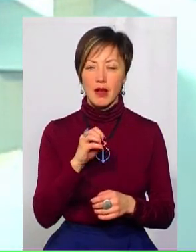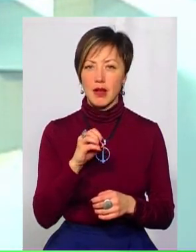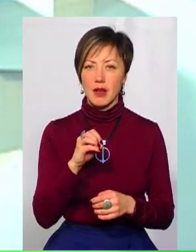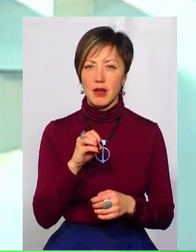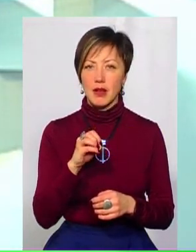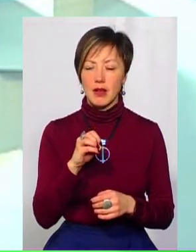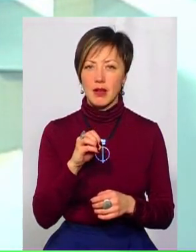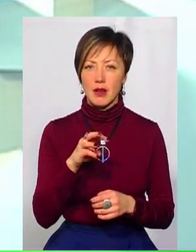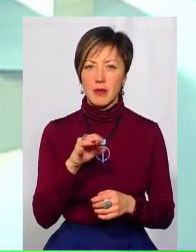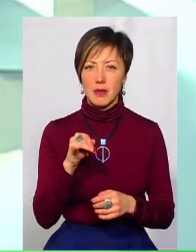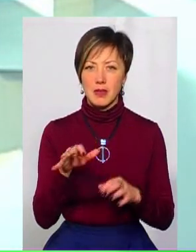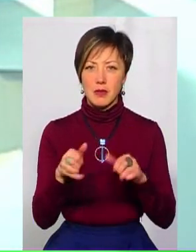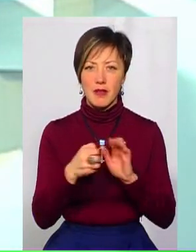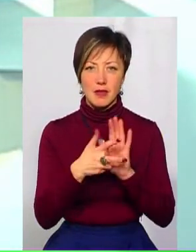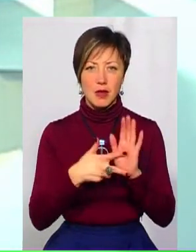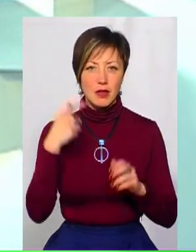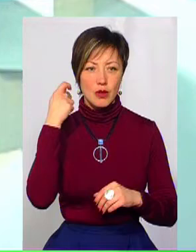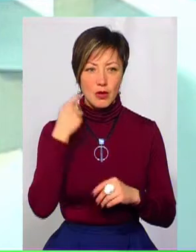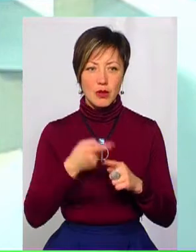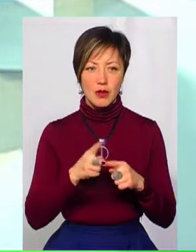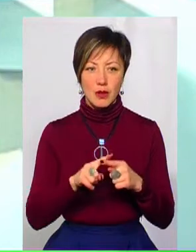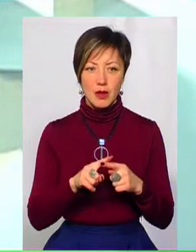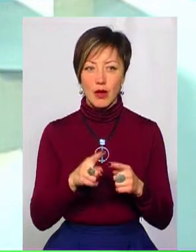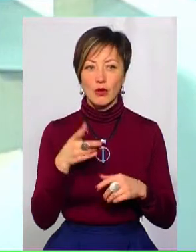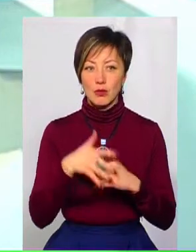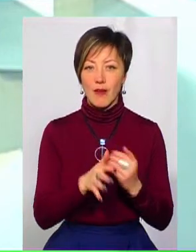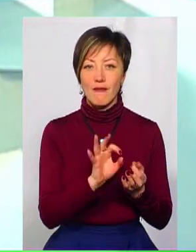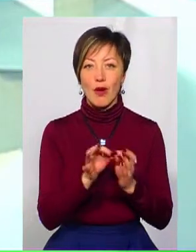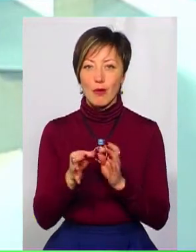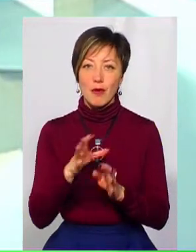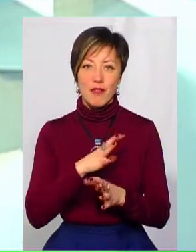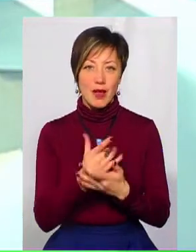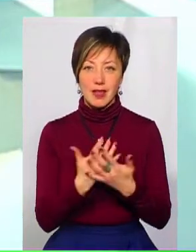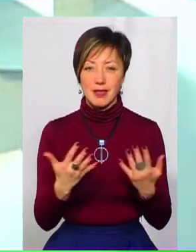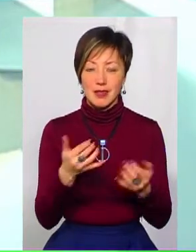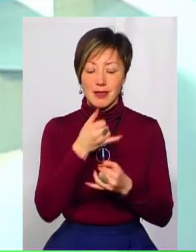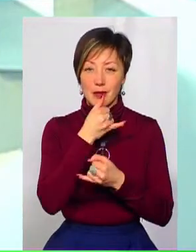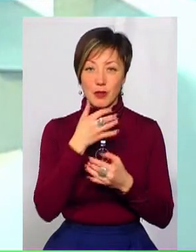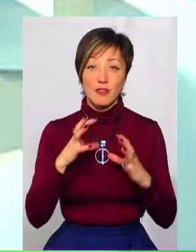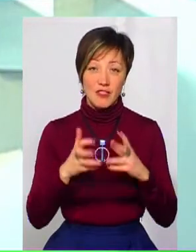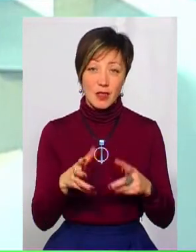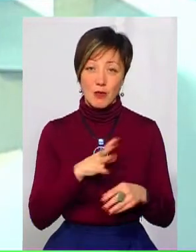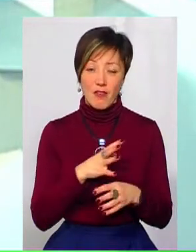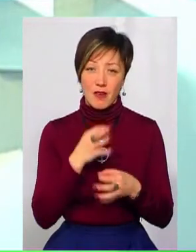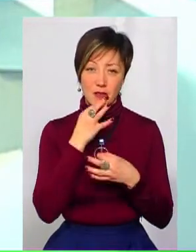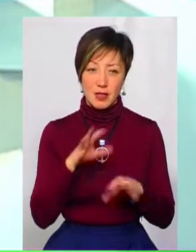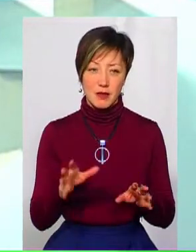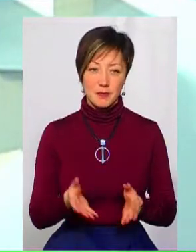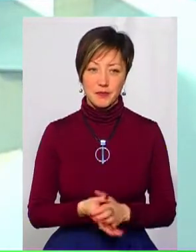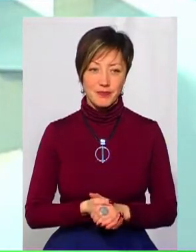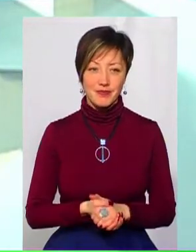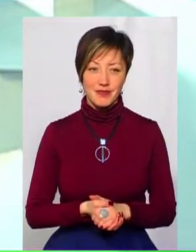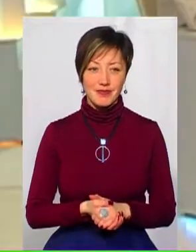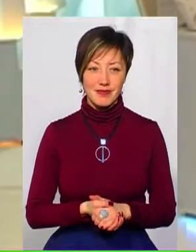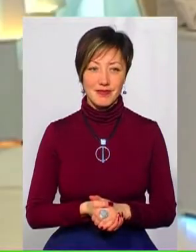після цього, у 18 років, та? Після цього я зрозуміла, що форми бувають різні. Не можна. Та, у світі буває все, просто все. Тому